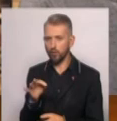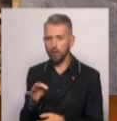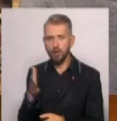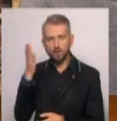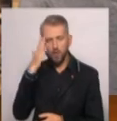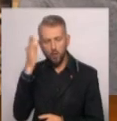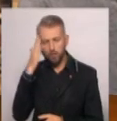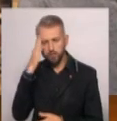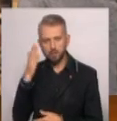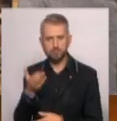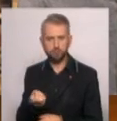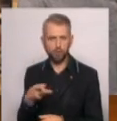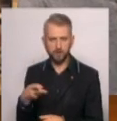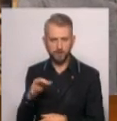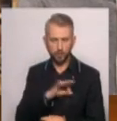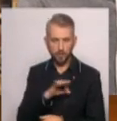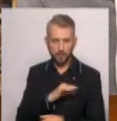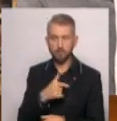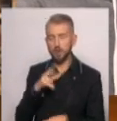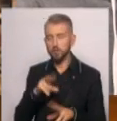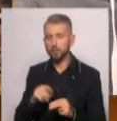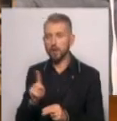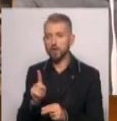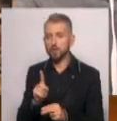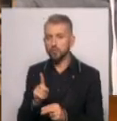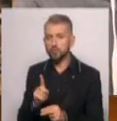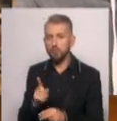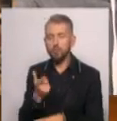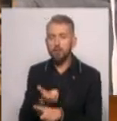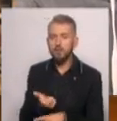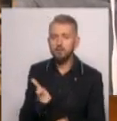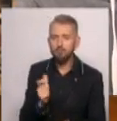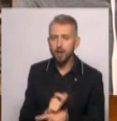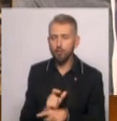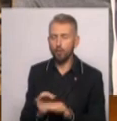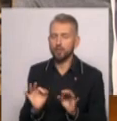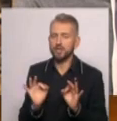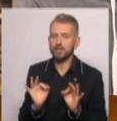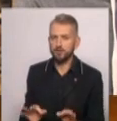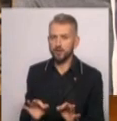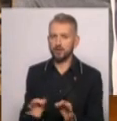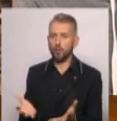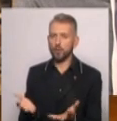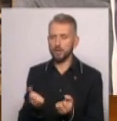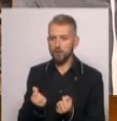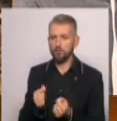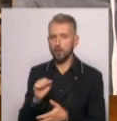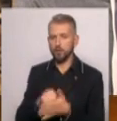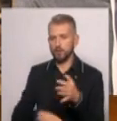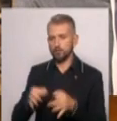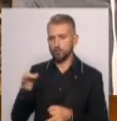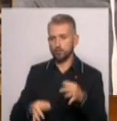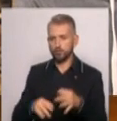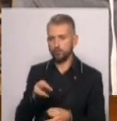юрист, але все ж таки є сподівання на те, що максимальну об'єктивність отримаємо від суду